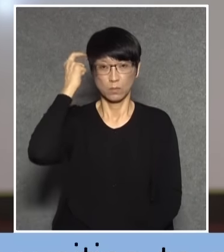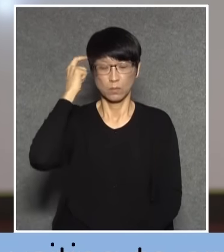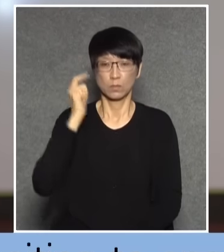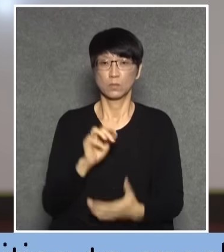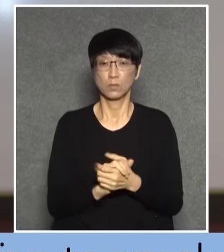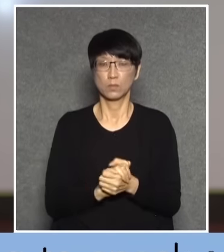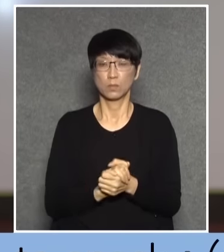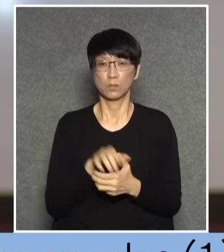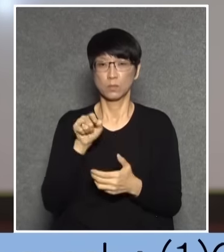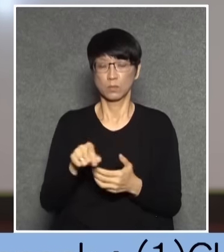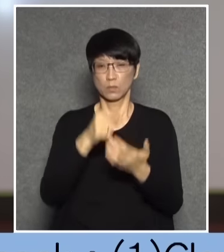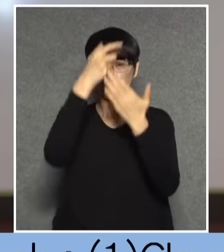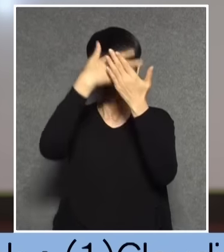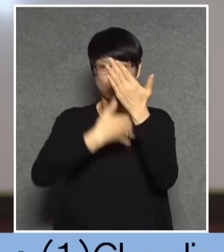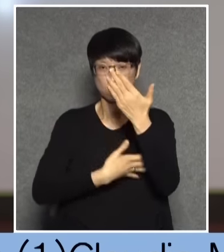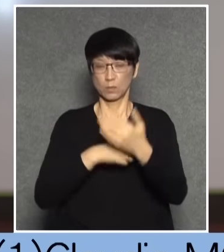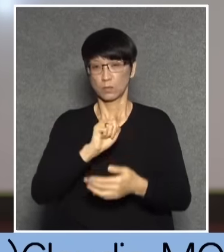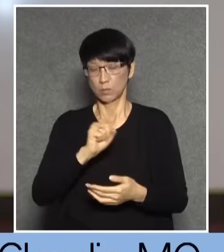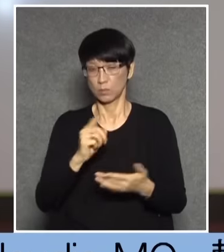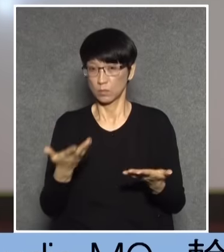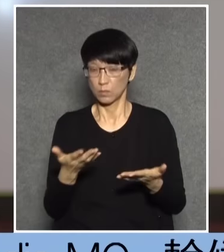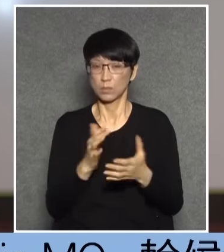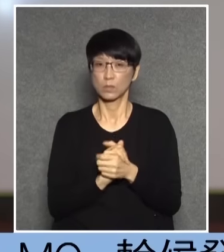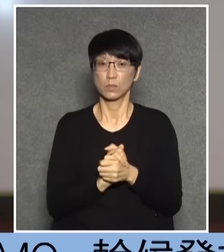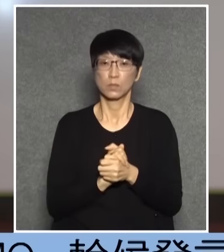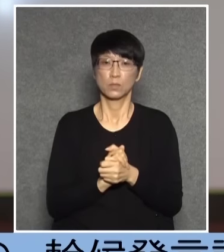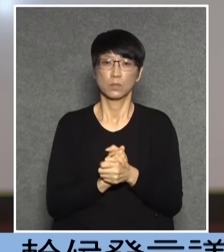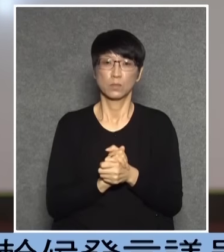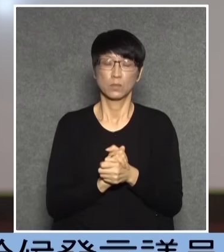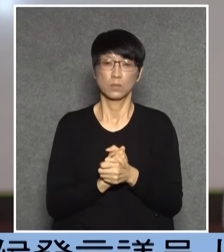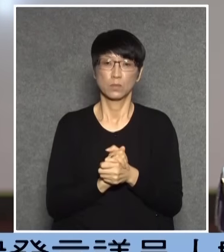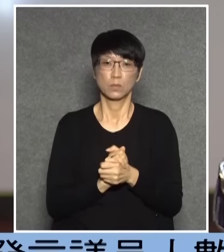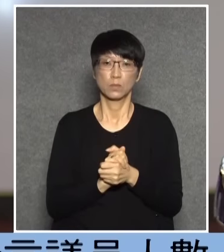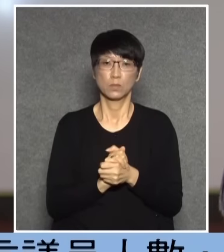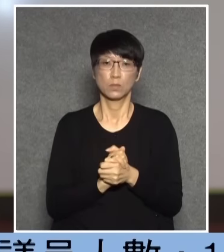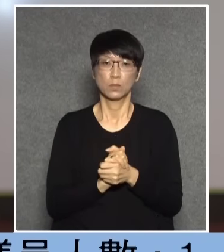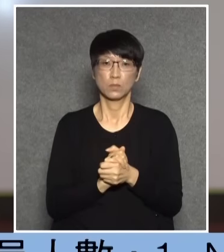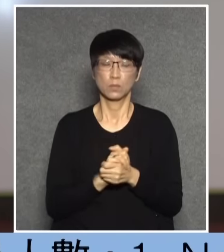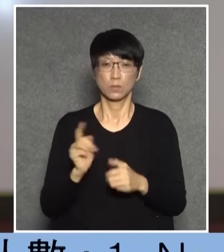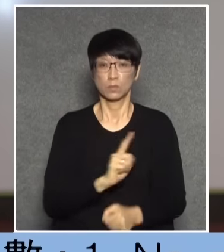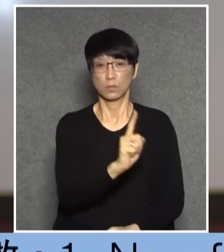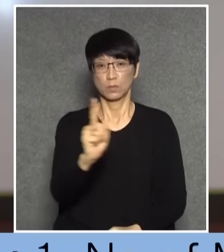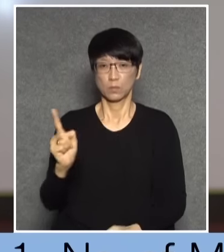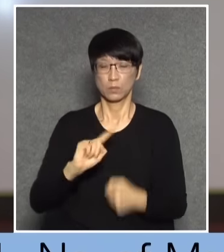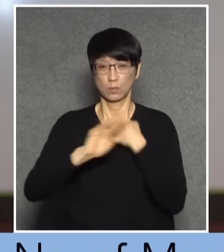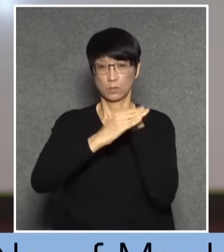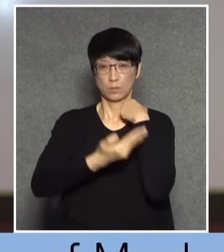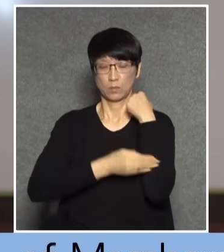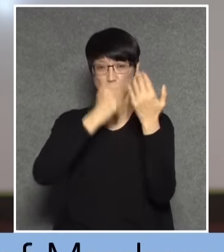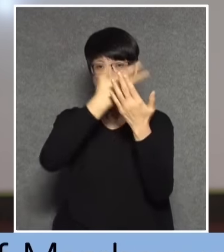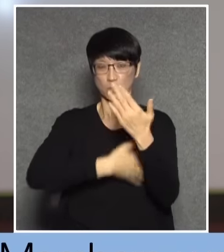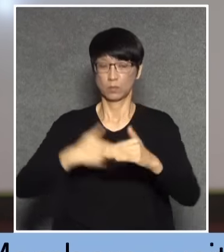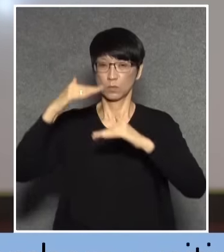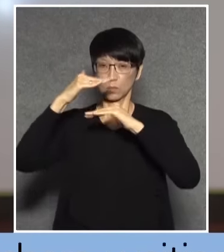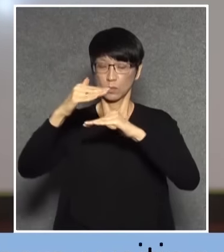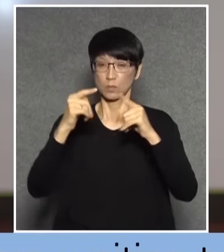呢一條條例個問題喺邊度？係咪？即係我哋。每一位受法律規範的人其